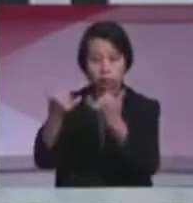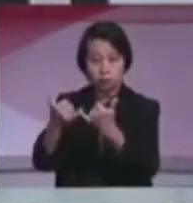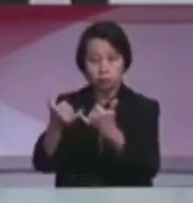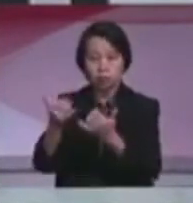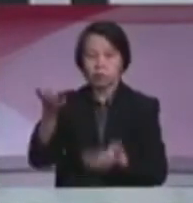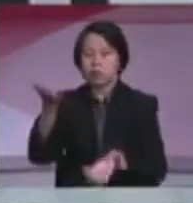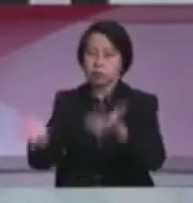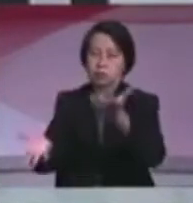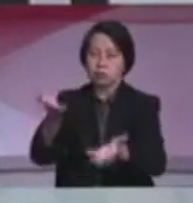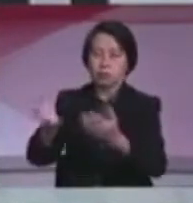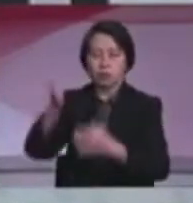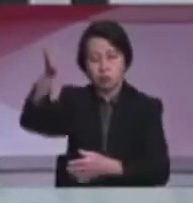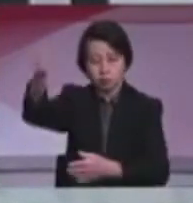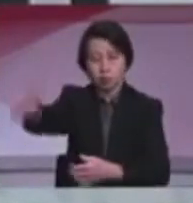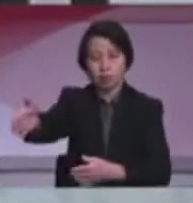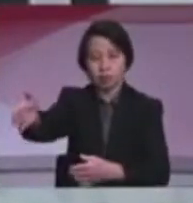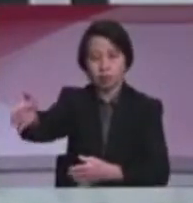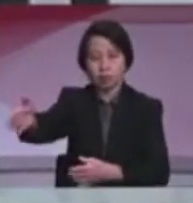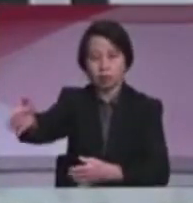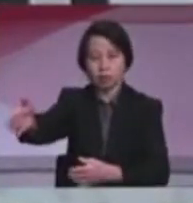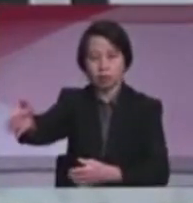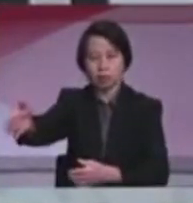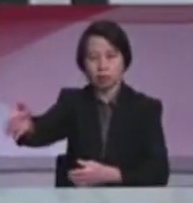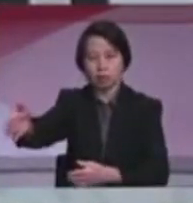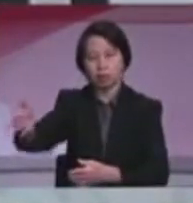besar kemungkinan akan